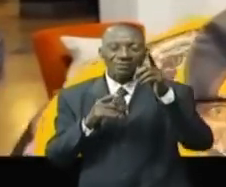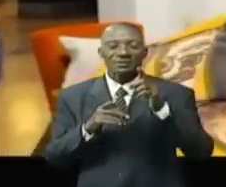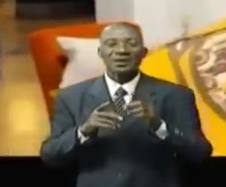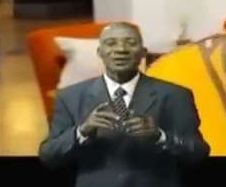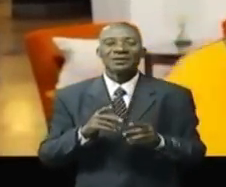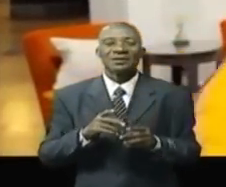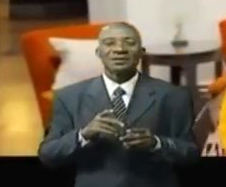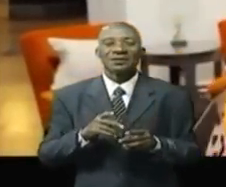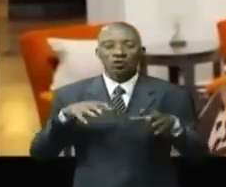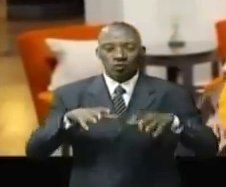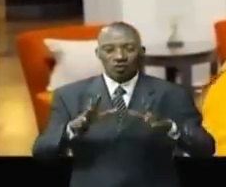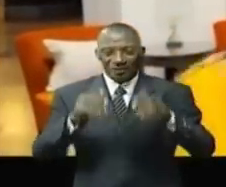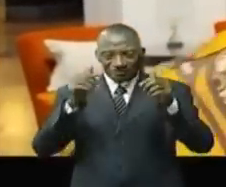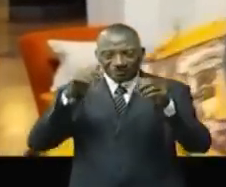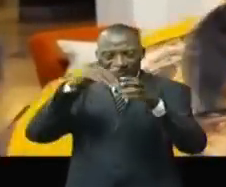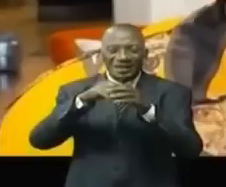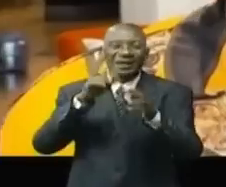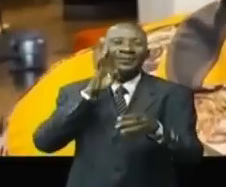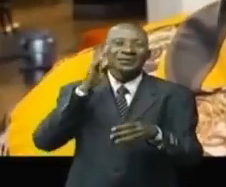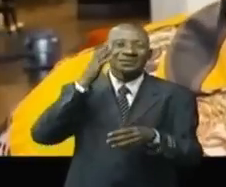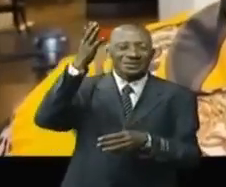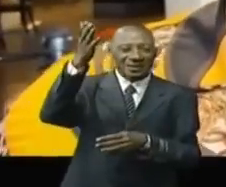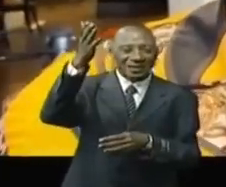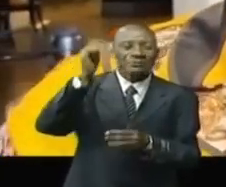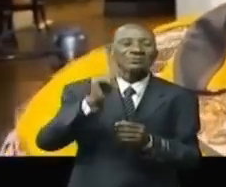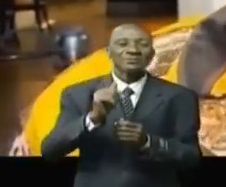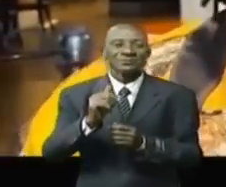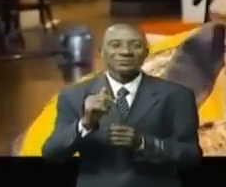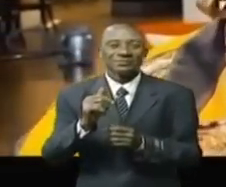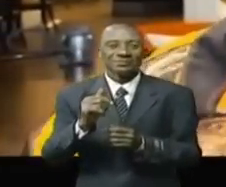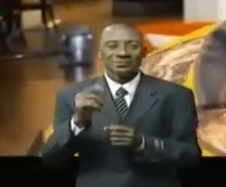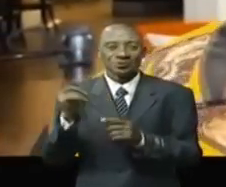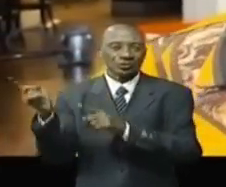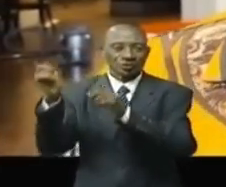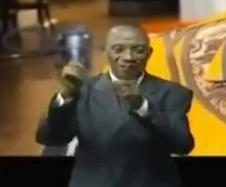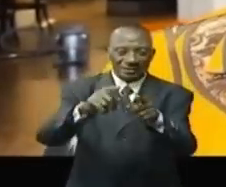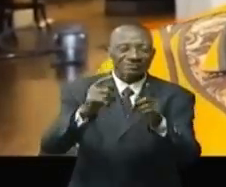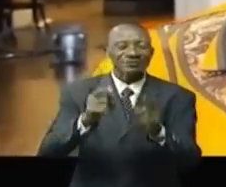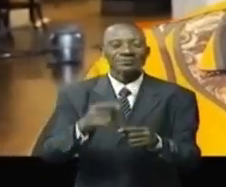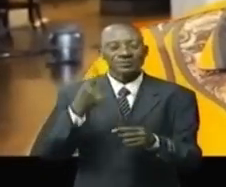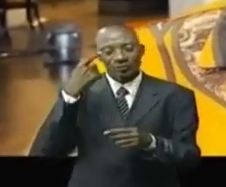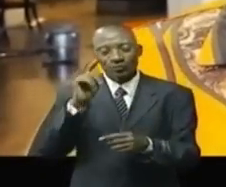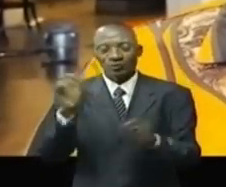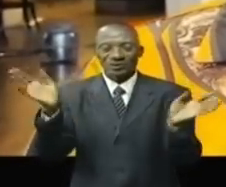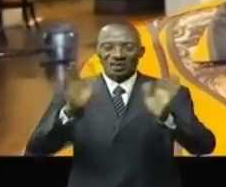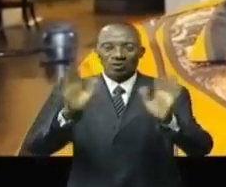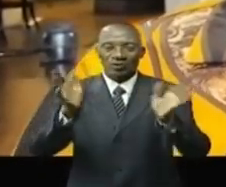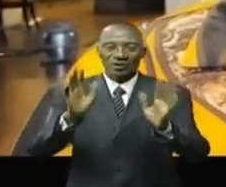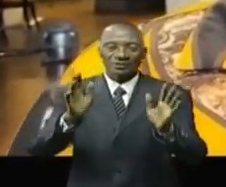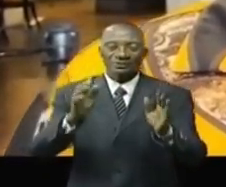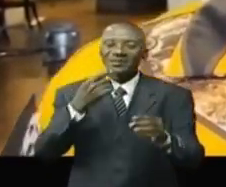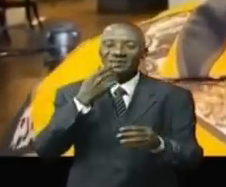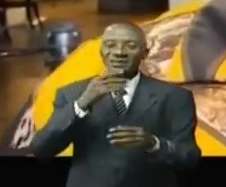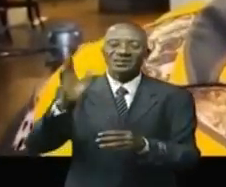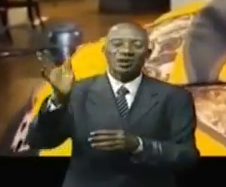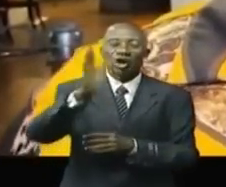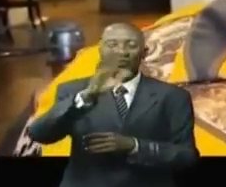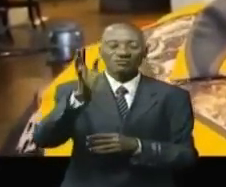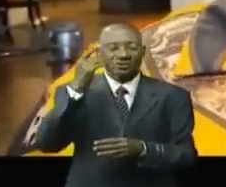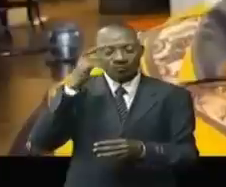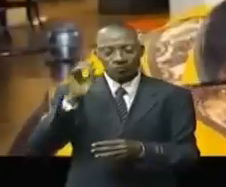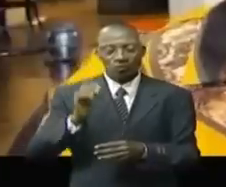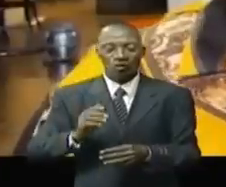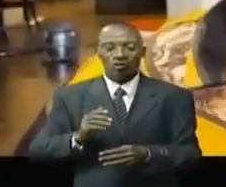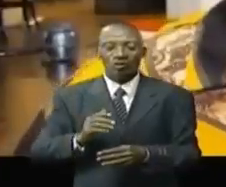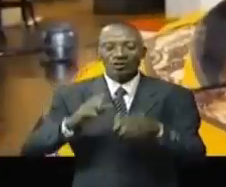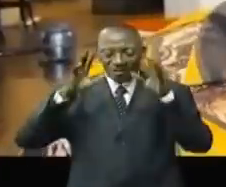diaspora, les Congolais de Belgique qui doivent venir donner les adieux à notre héros national. Il y a la famille biologique qui doit